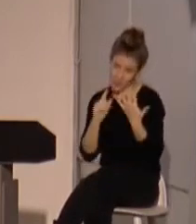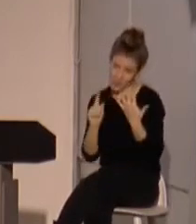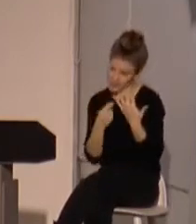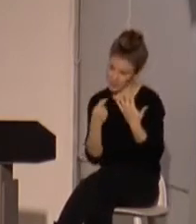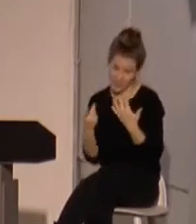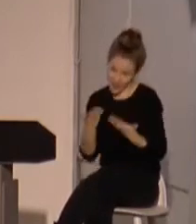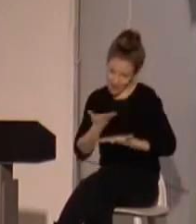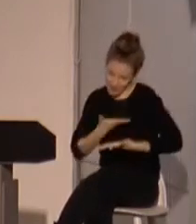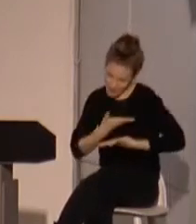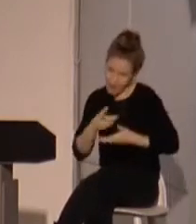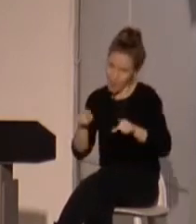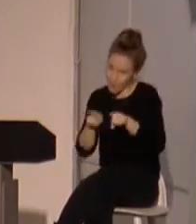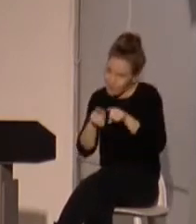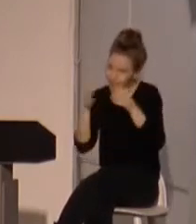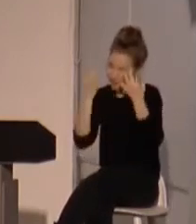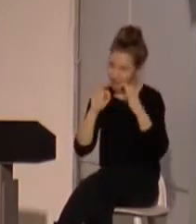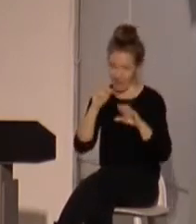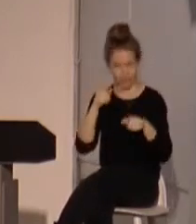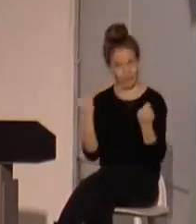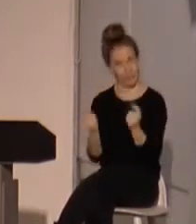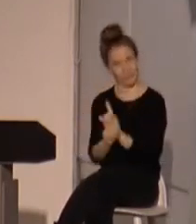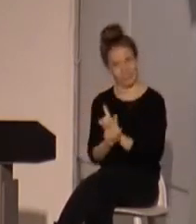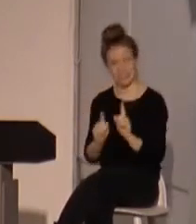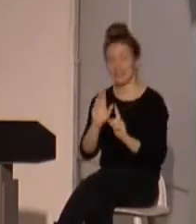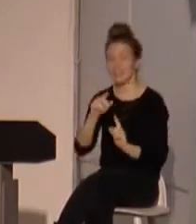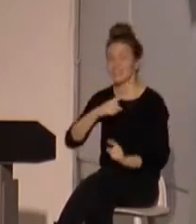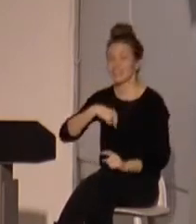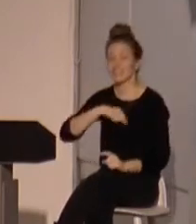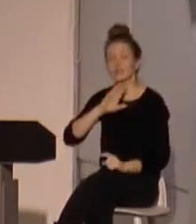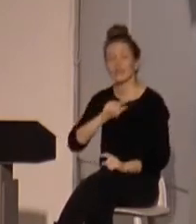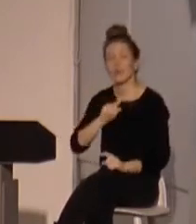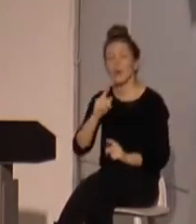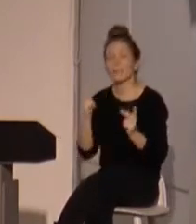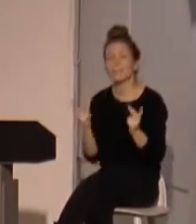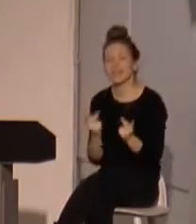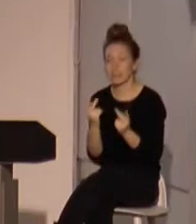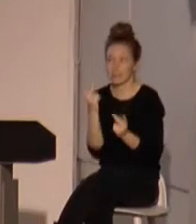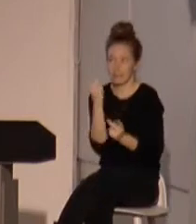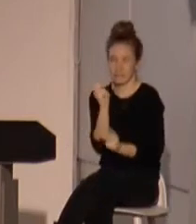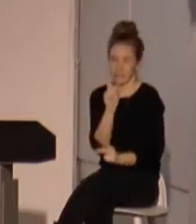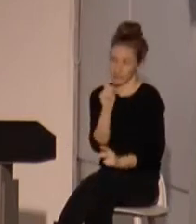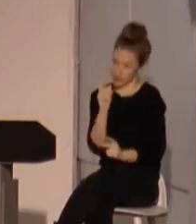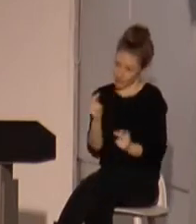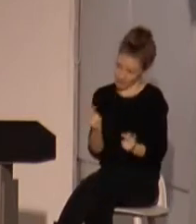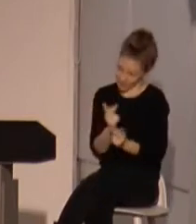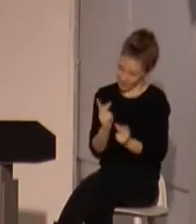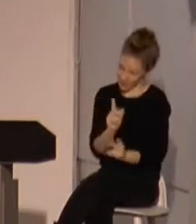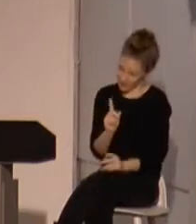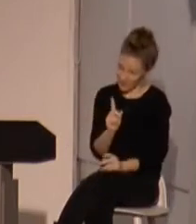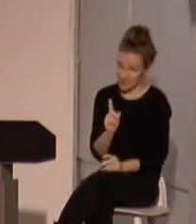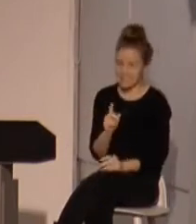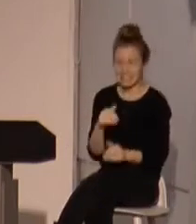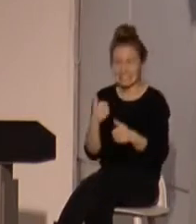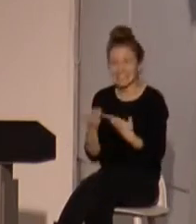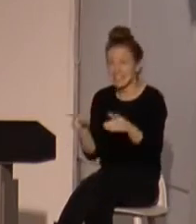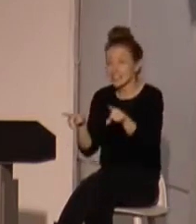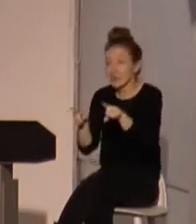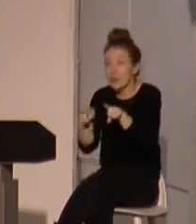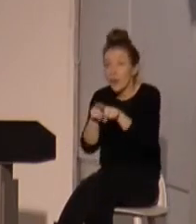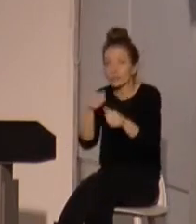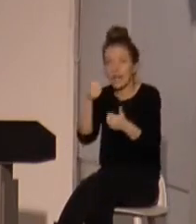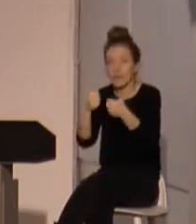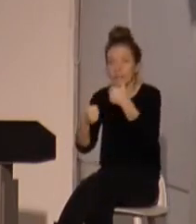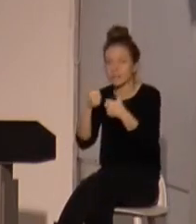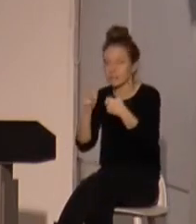זוכה לאותה הערכה תרבותית, ואנחנו גם לא בקלות, ובטח שלא בקלות, כן? ניתן לאותם מתמודדים להתמודד